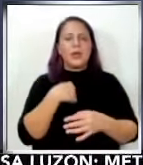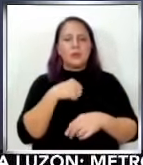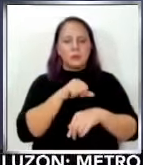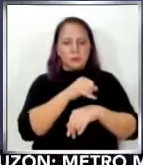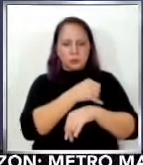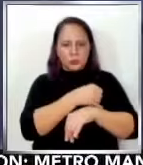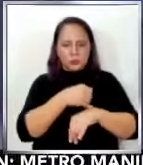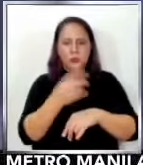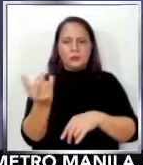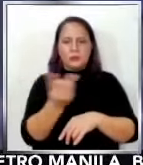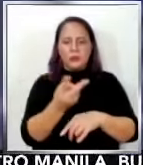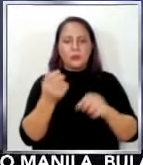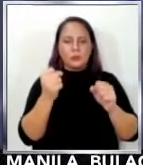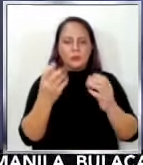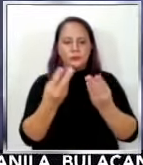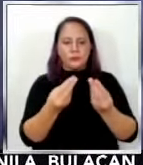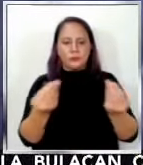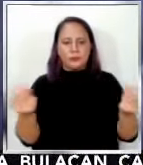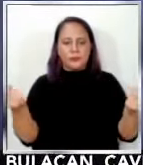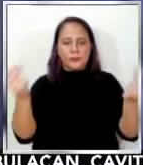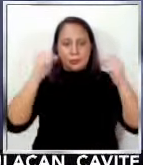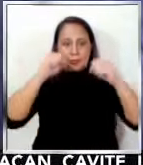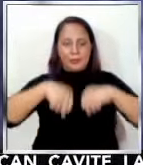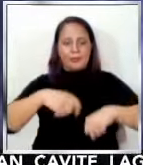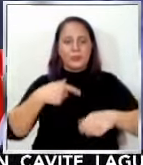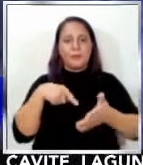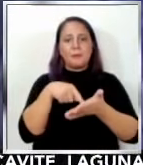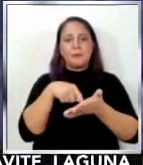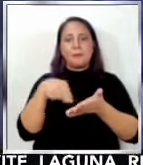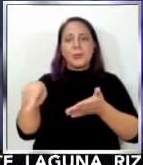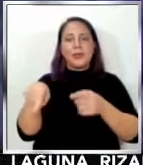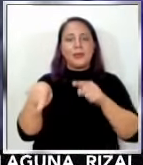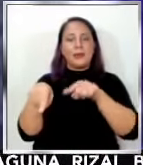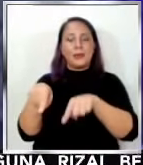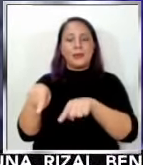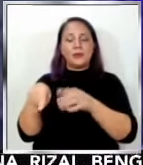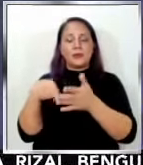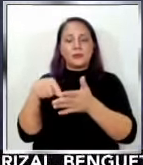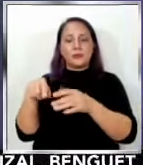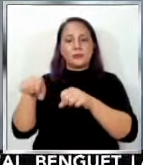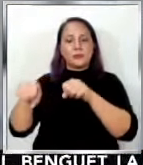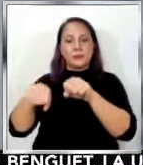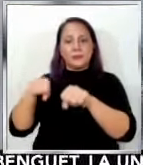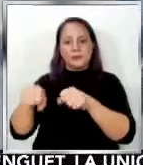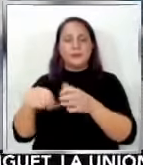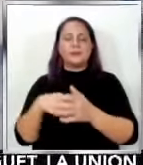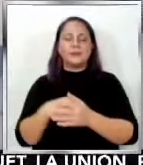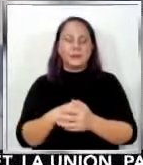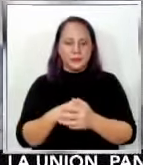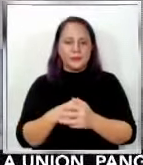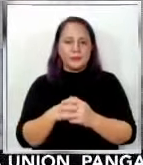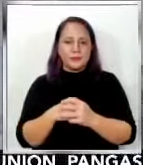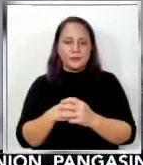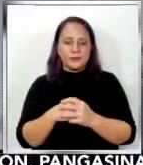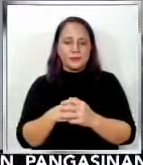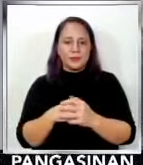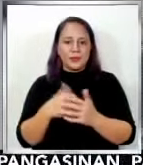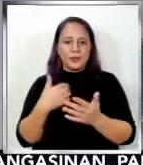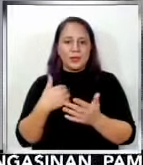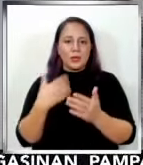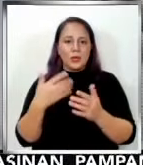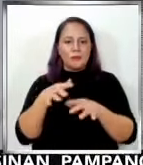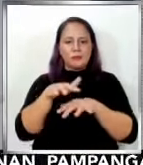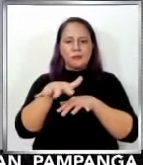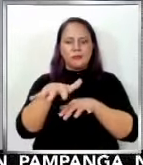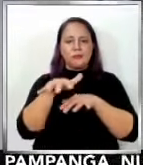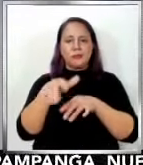at nagkaayos naman matapos bayaran ng motorcycle rider ang nadisgrasyang nakabisikleta. Sa gitna ng trapiko sa Barangay